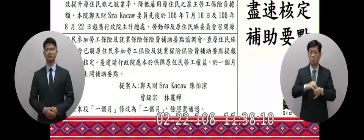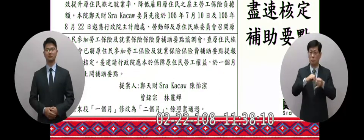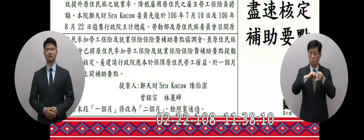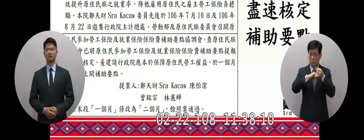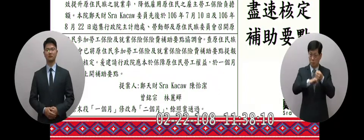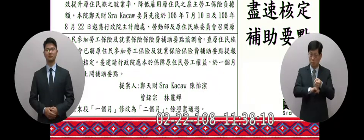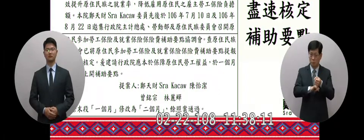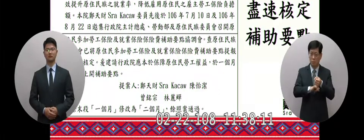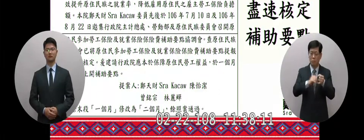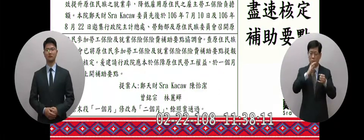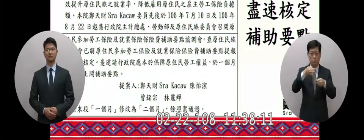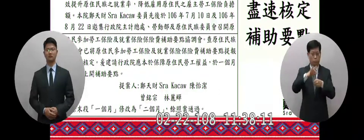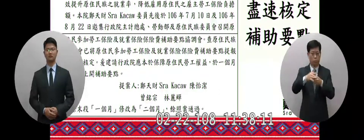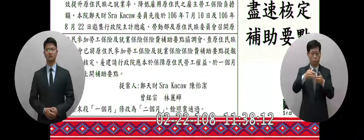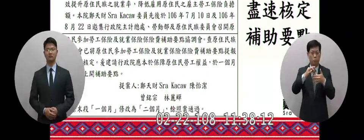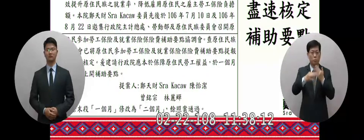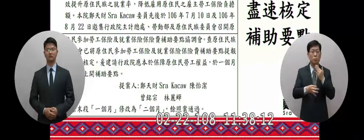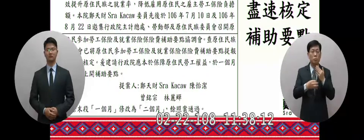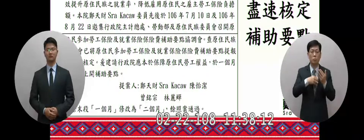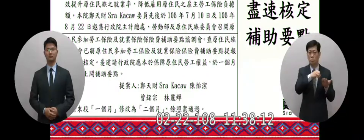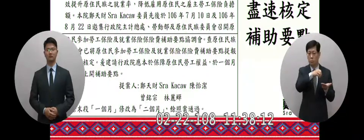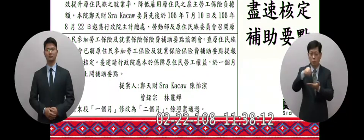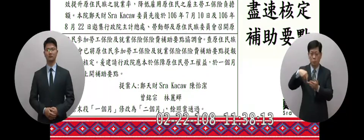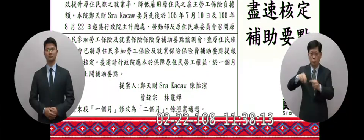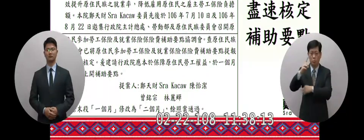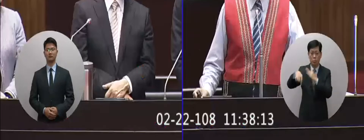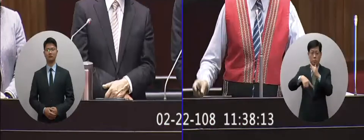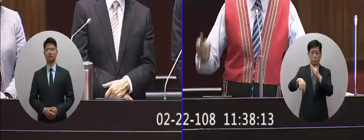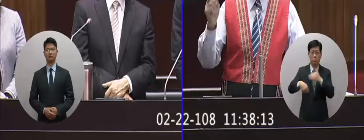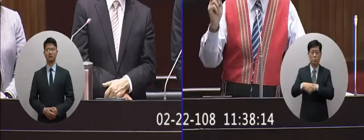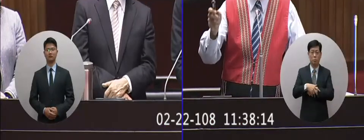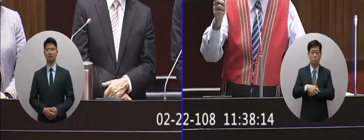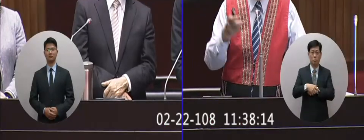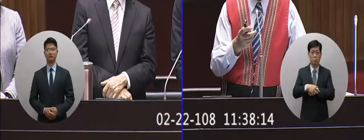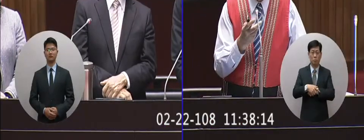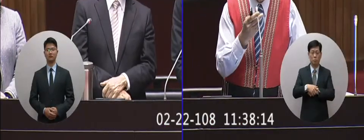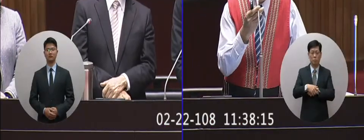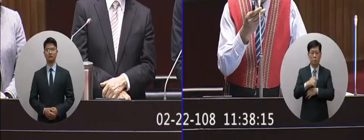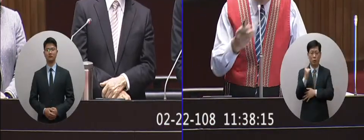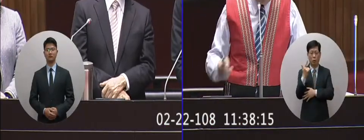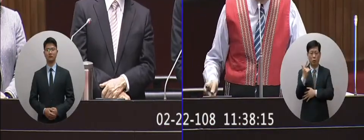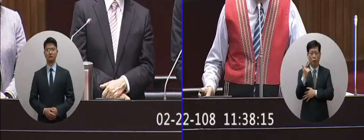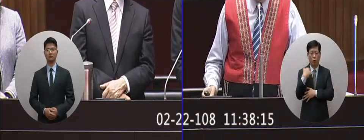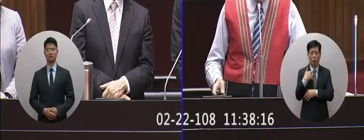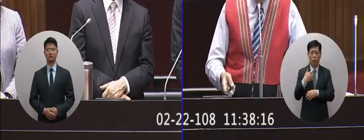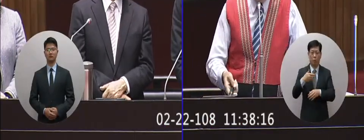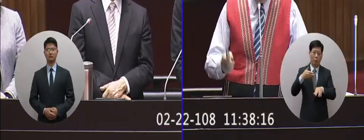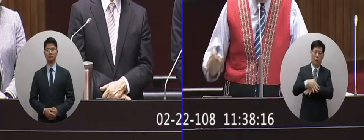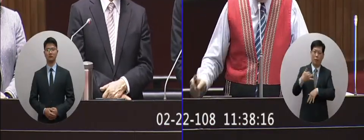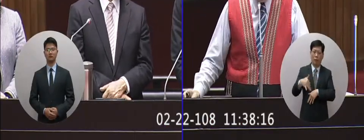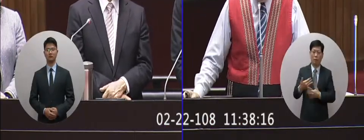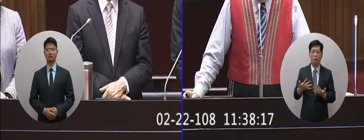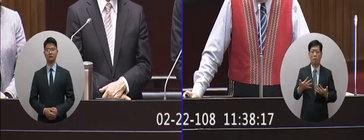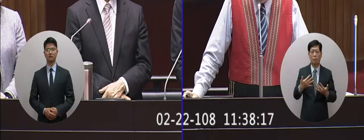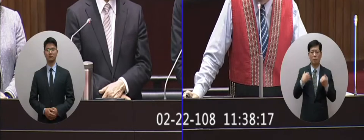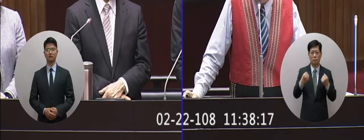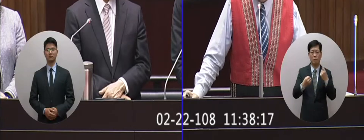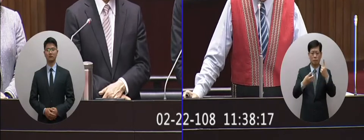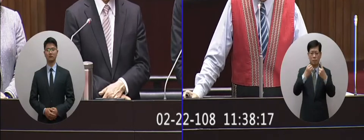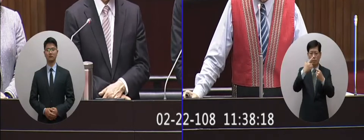这个补助要点。送到行政院，行政院迟迟不核定，所以本席